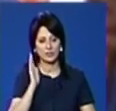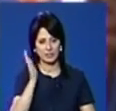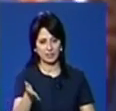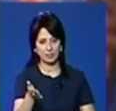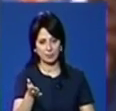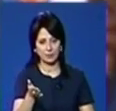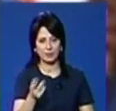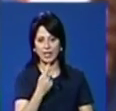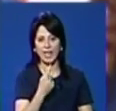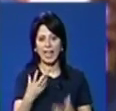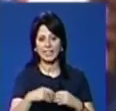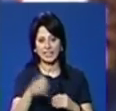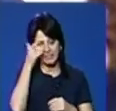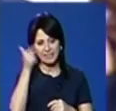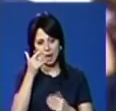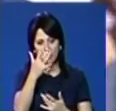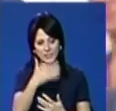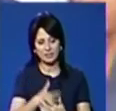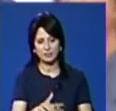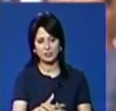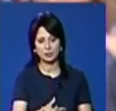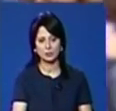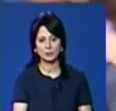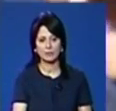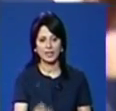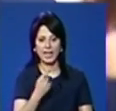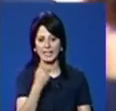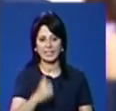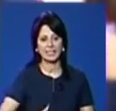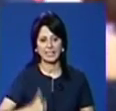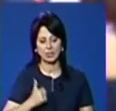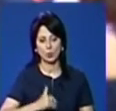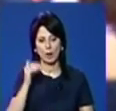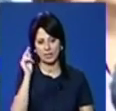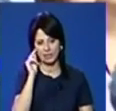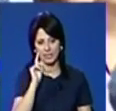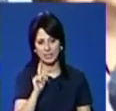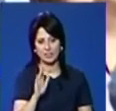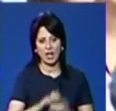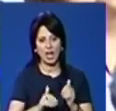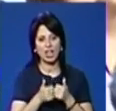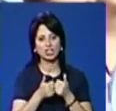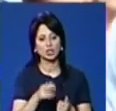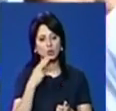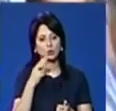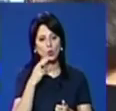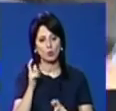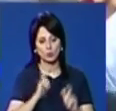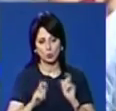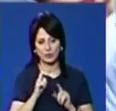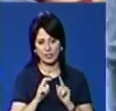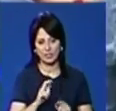გახდეს ერთიან საგანმანათლებლო სივრცეში ერთ-ერთი ღირსეული უმაღლესი სასწავლებელი. Ხელს შეუწყობ სოხუმის